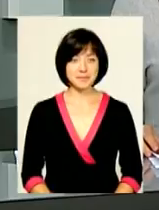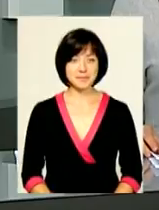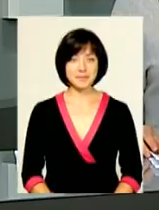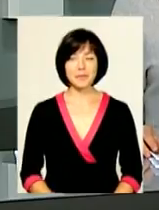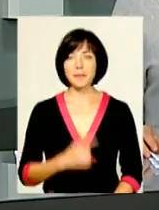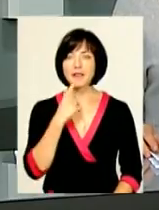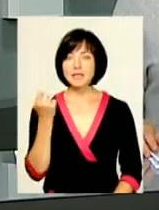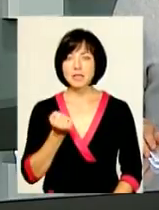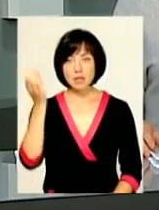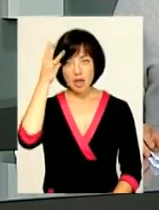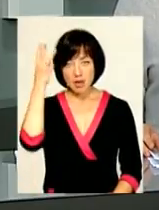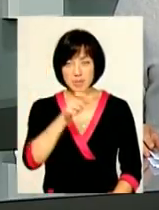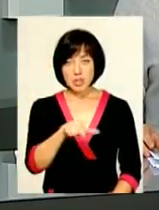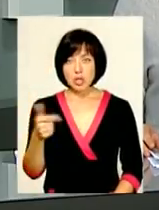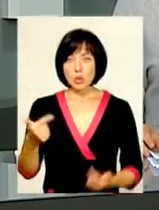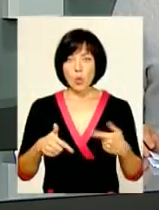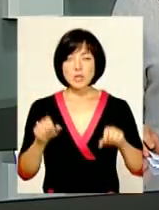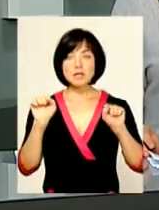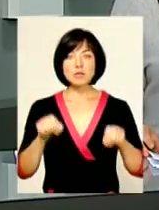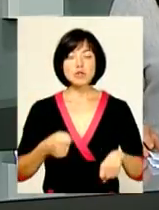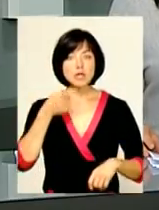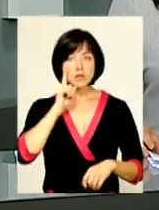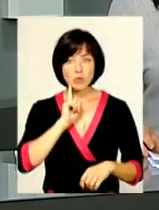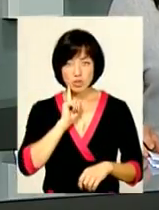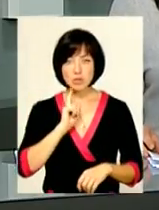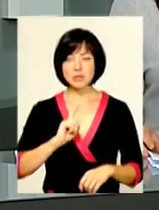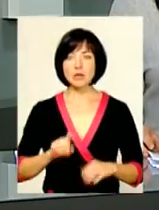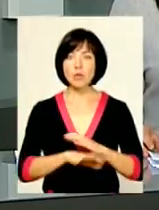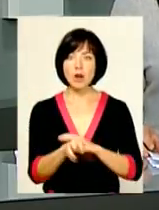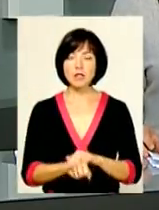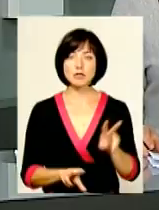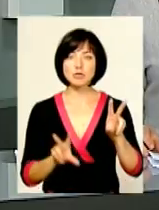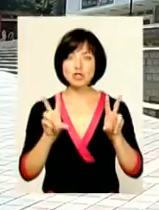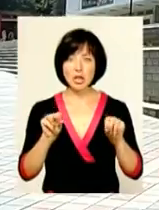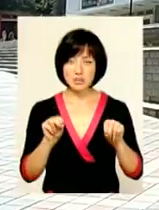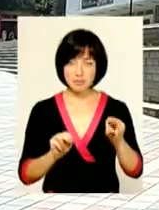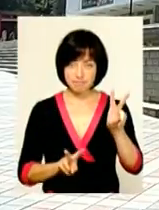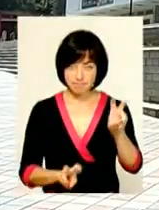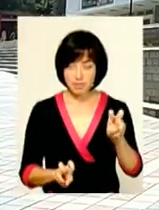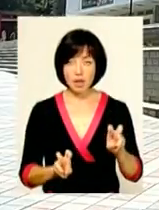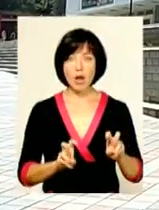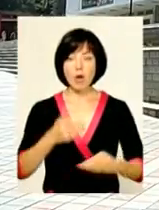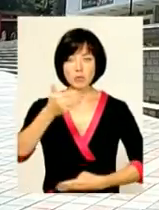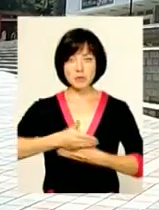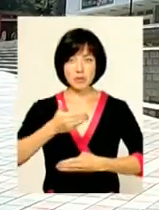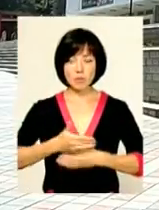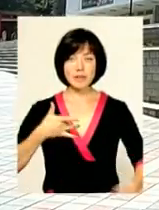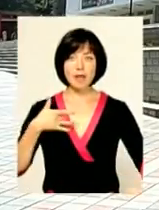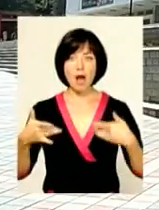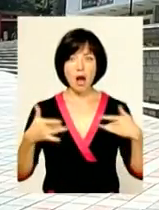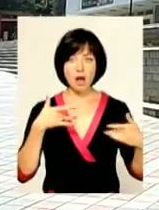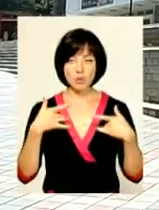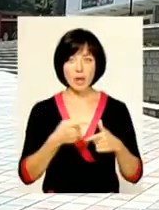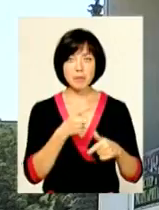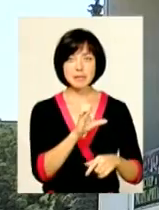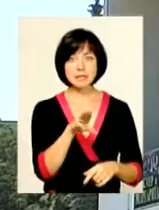У неділю хмельничани та гості міста зможуть насолодитися украденим щастям у постановці обласного муздрамтеатру імені